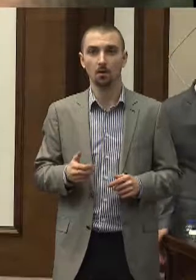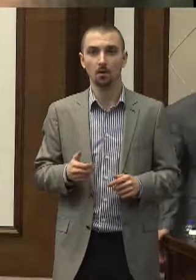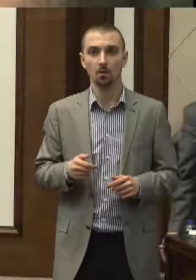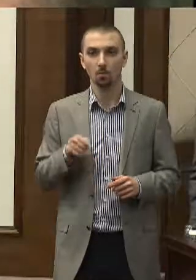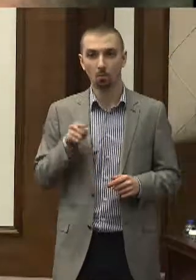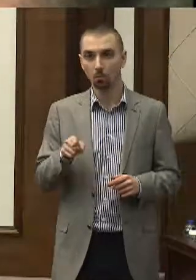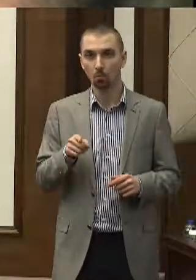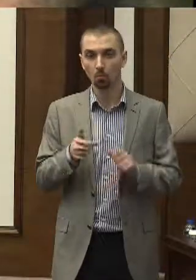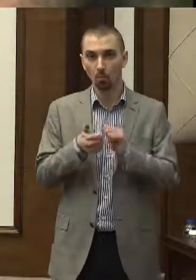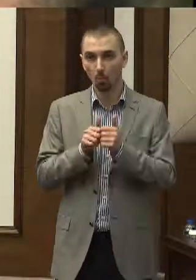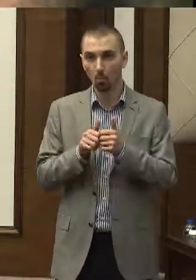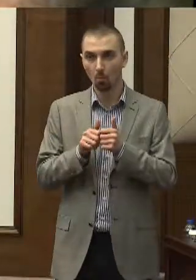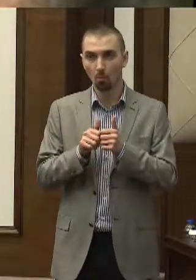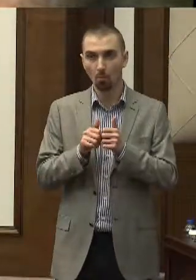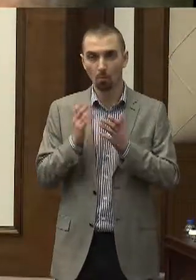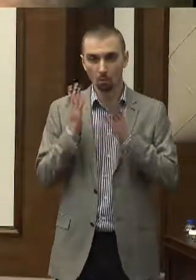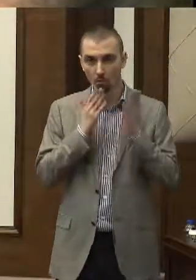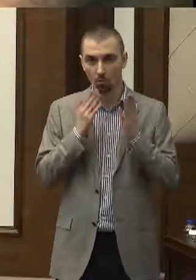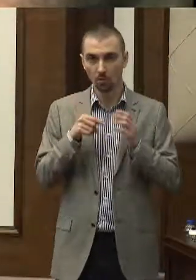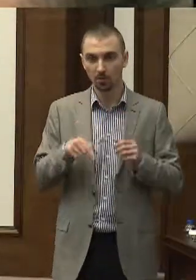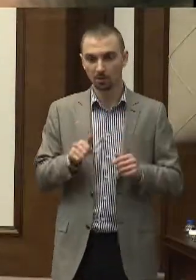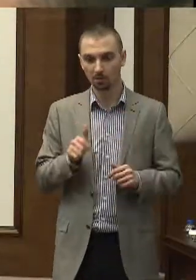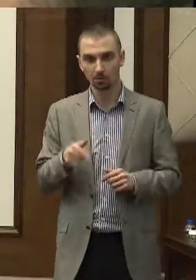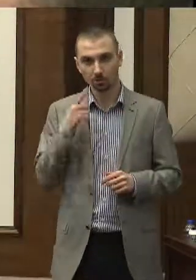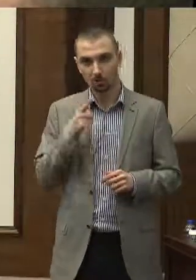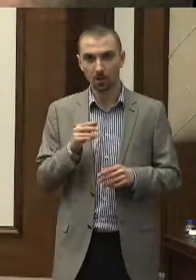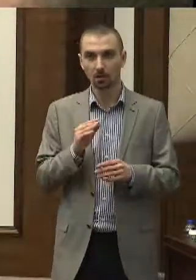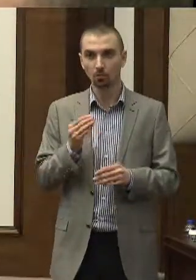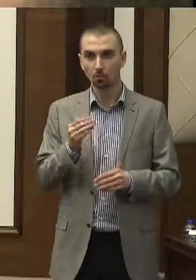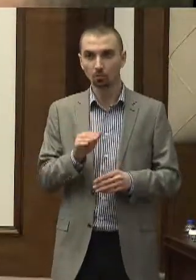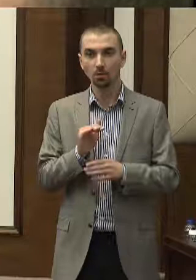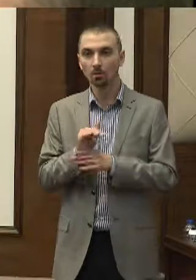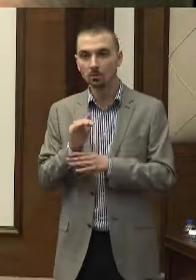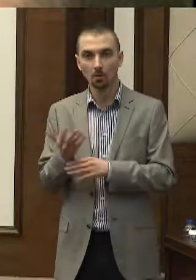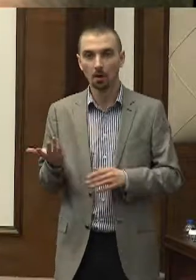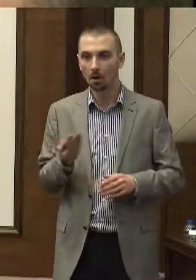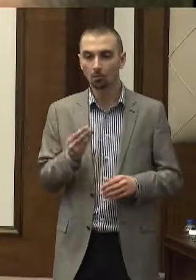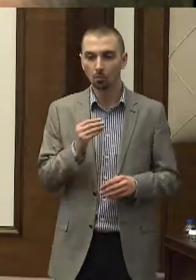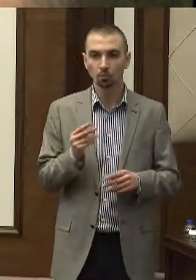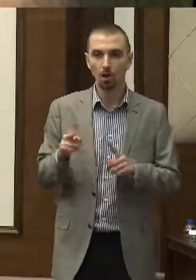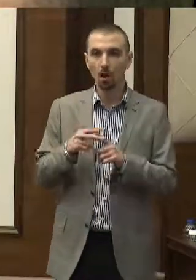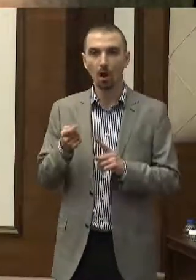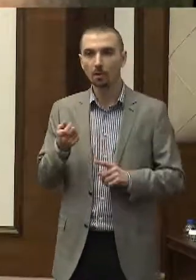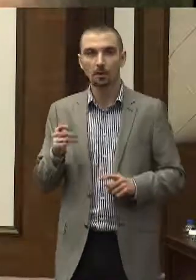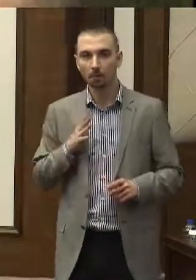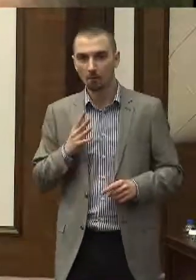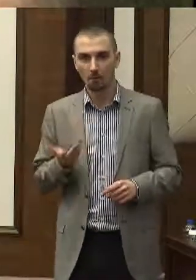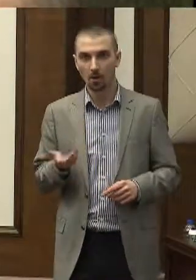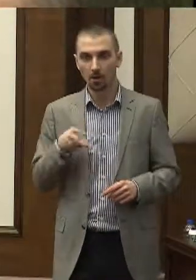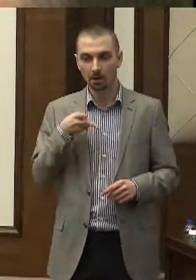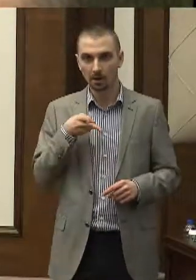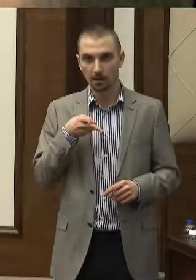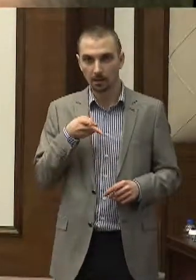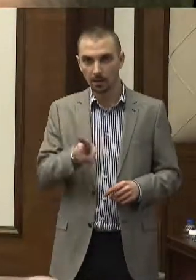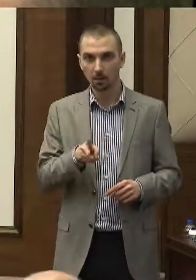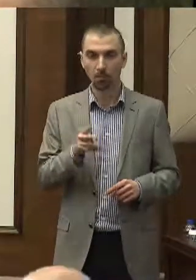Bu spor okulları ilçemizde yaşayan çocukları ve gençlerin yüzde kaçını kapsamaktadır? Yaklaşık 2000 bu sene